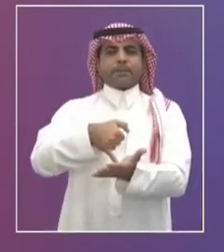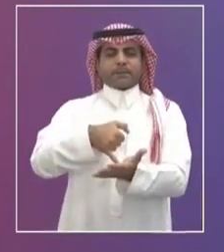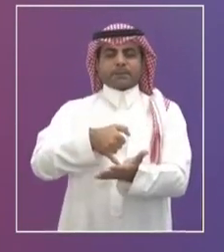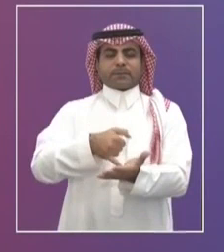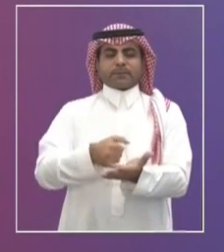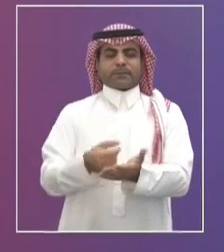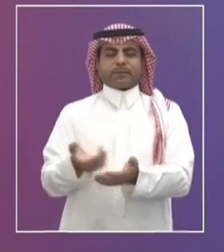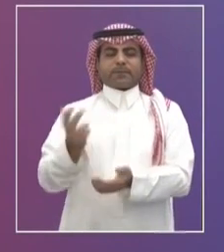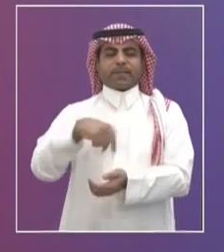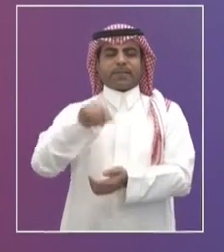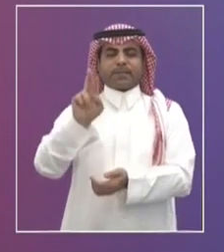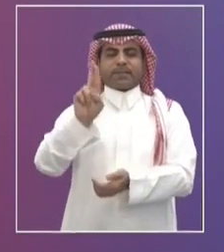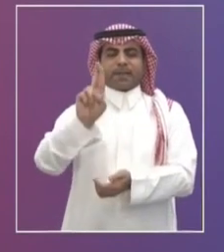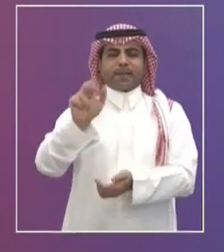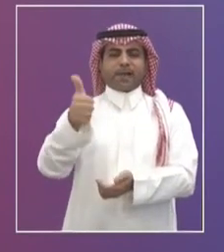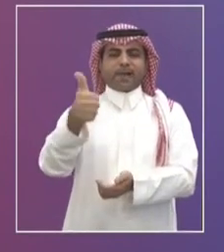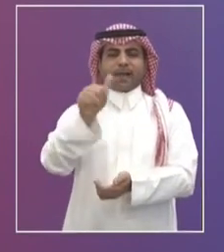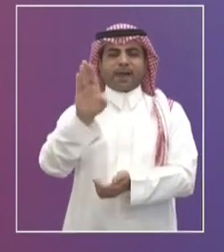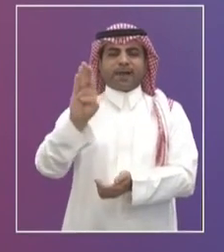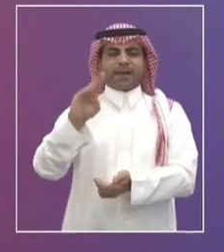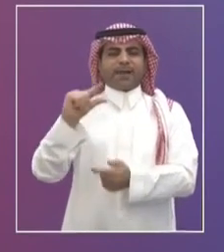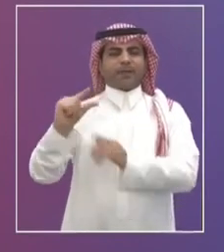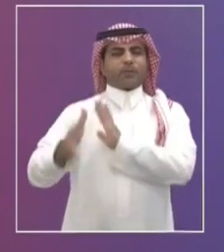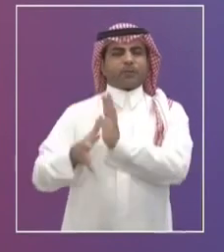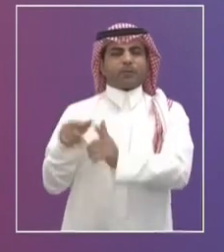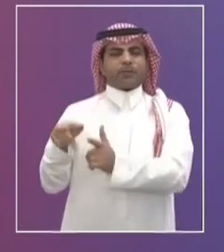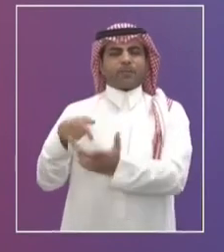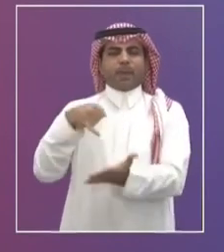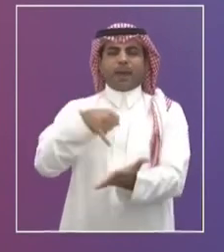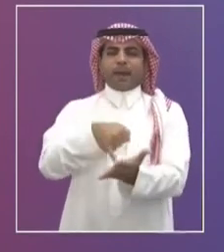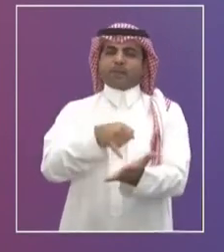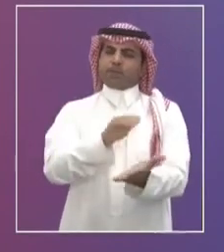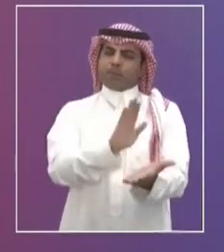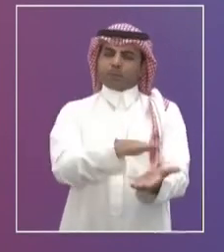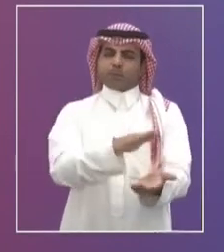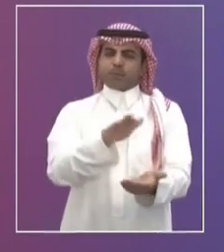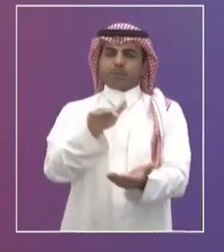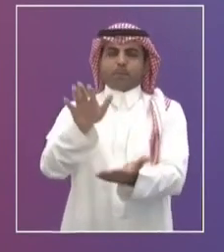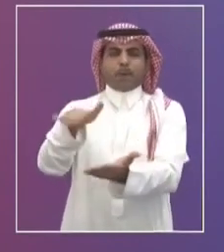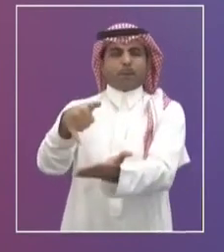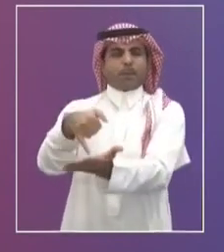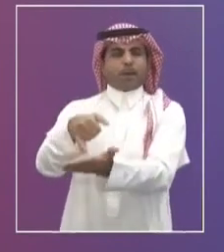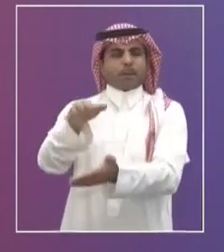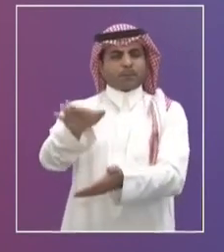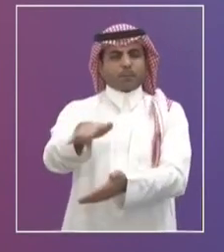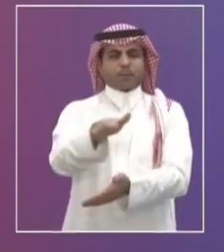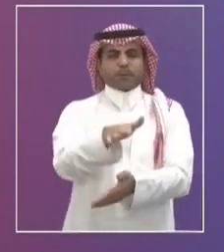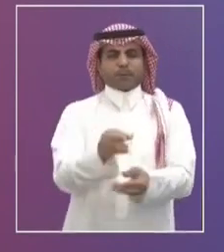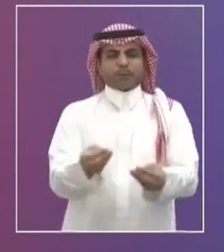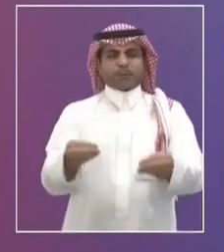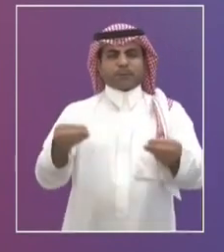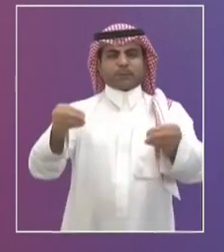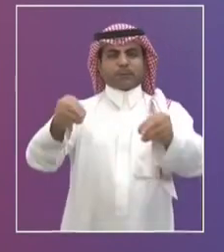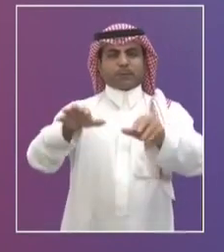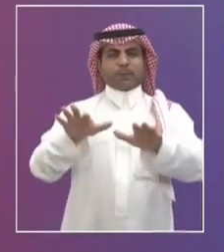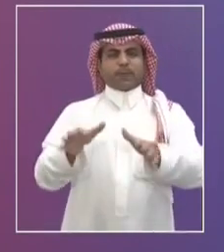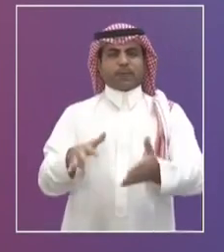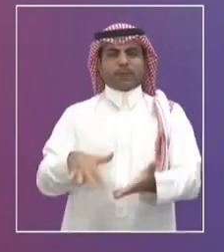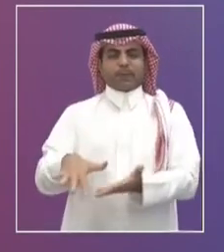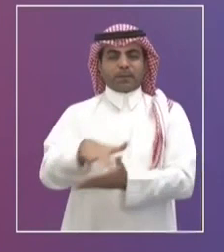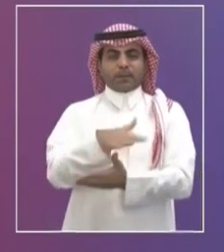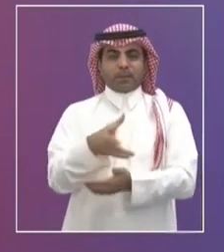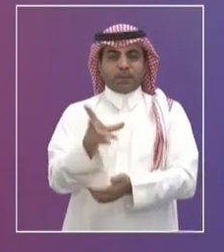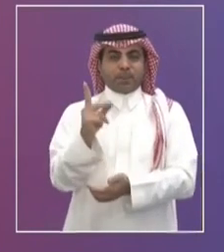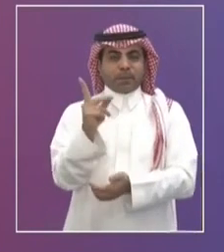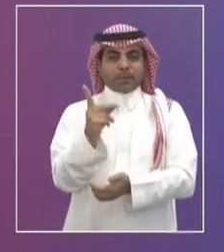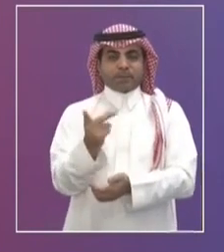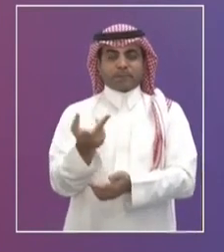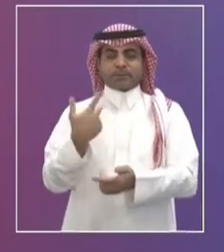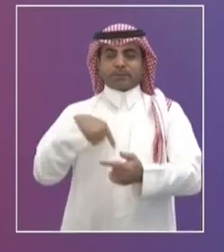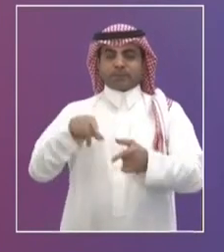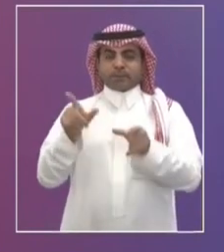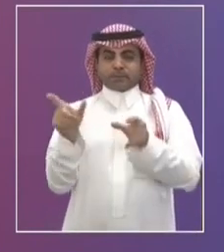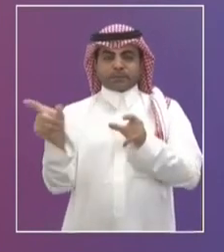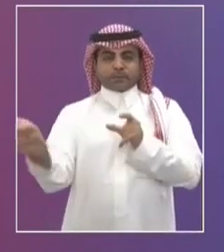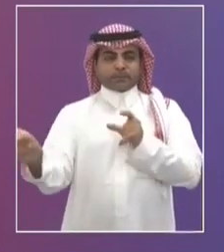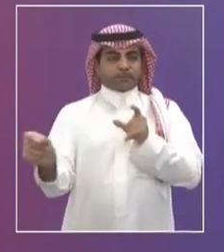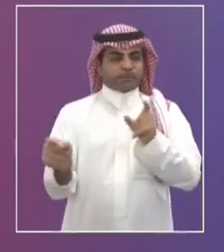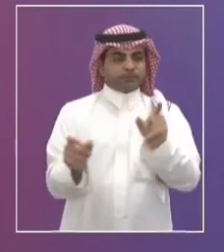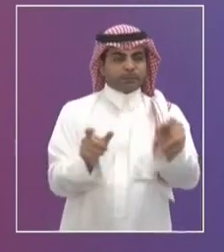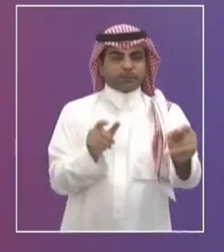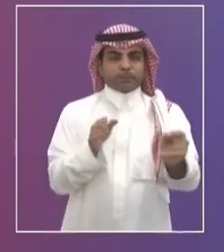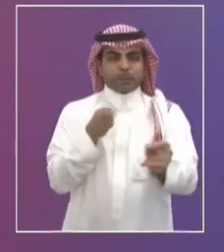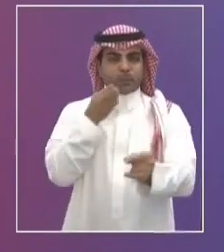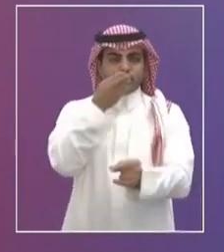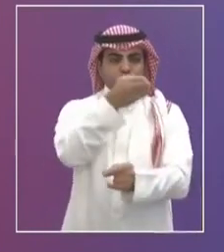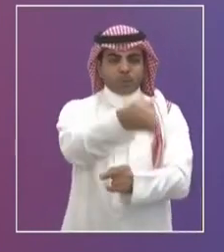تأكد للإطمئنان على أوضاعنا الصحية. ما يتم إجراؤه من أي مسوحات، من أي تقصيات، من